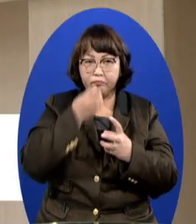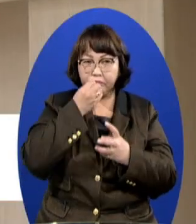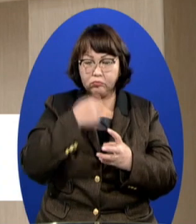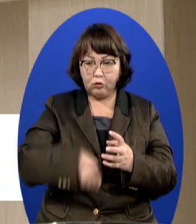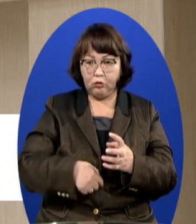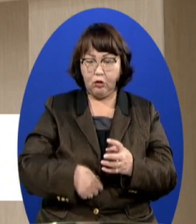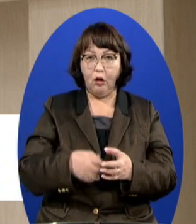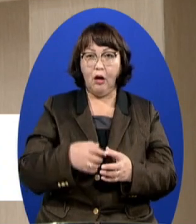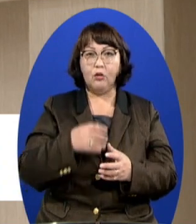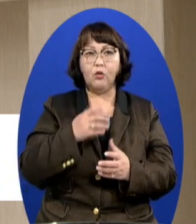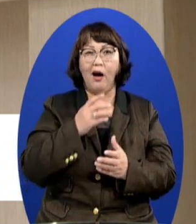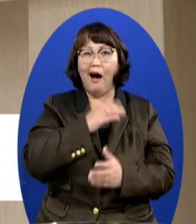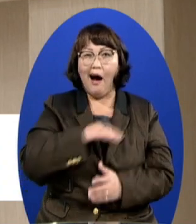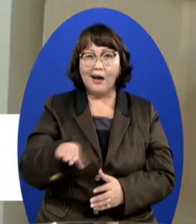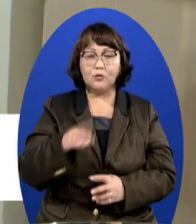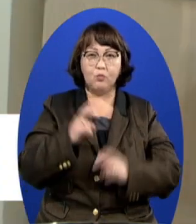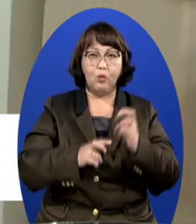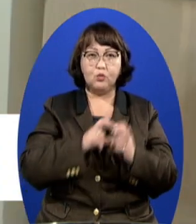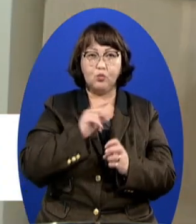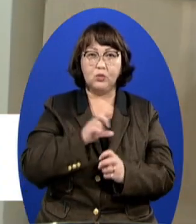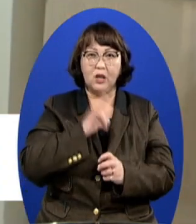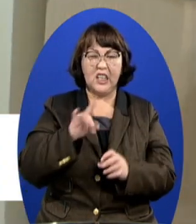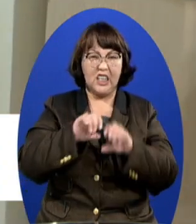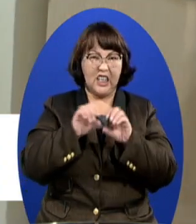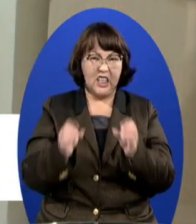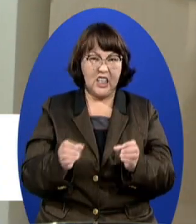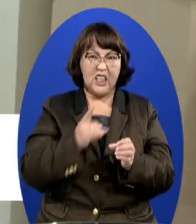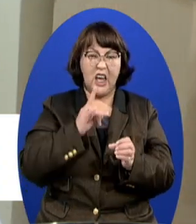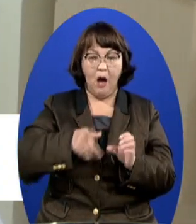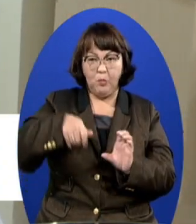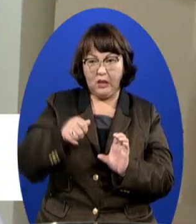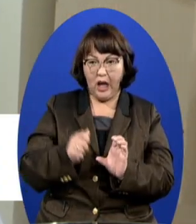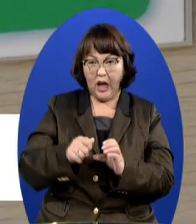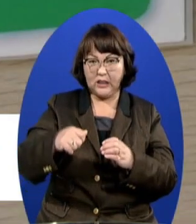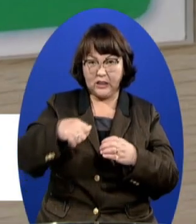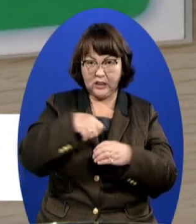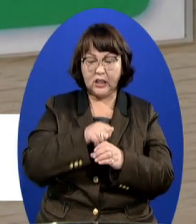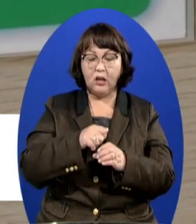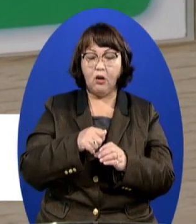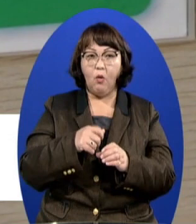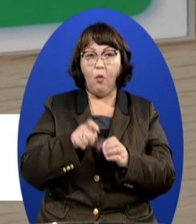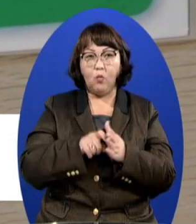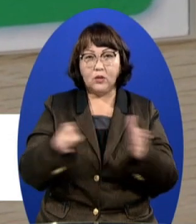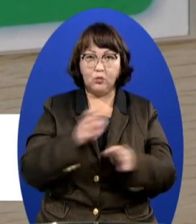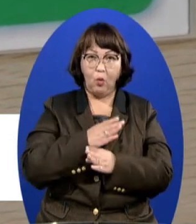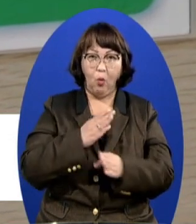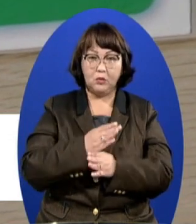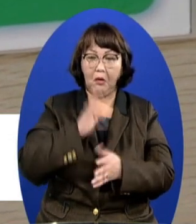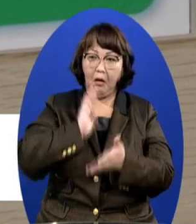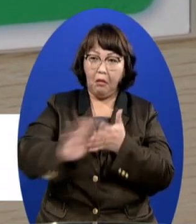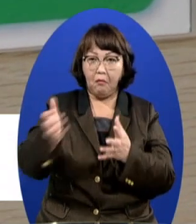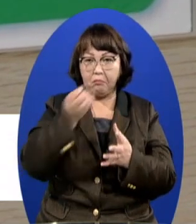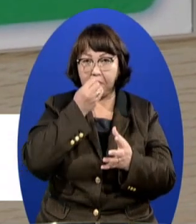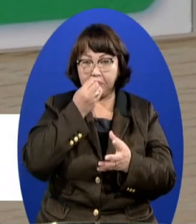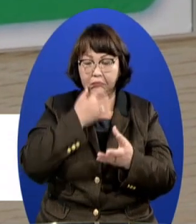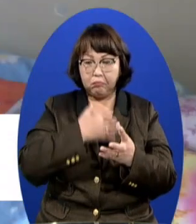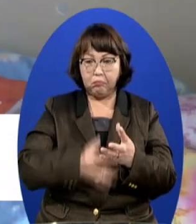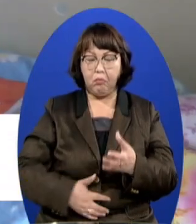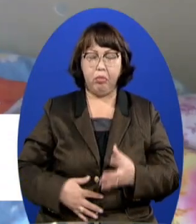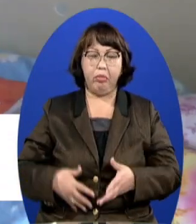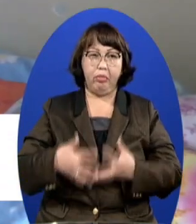ихэвчлэн хагас боловсруулсан бүтээгдэхүүн болох хям, лаазалсан хүнс хугацаанд дуусан бүтээгдэхүүний буруу хэрэглэнээс шалтгаалж байна. Эмнэлэгт